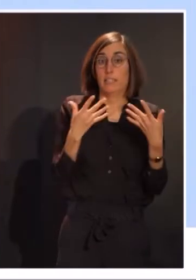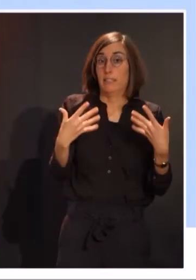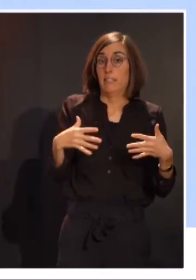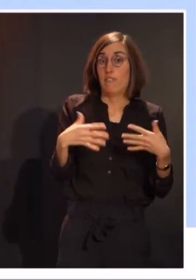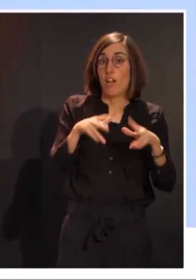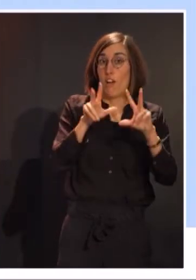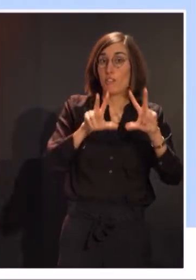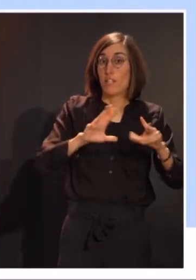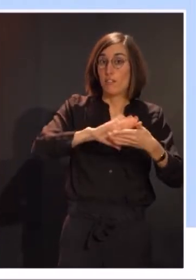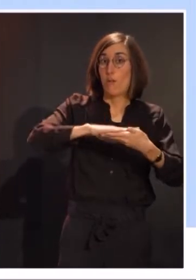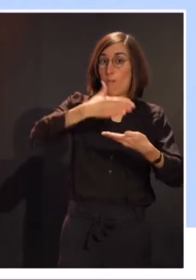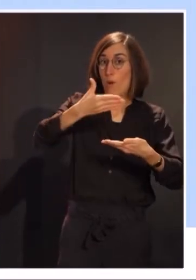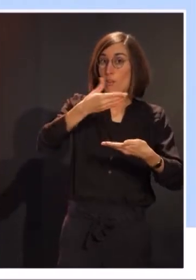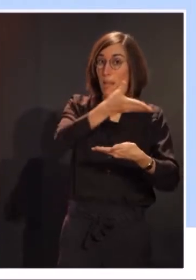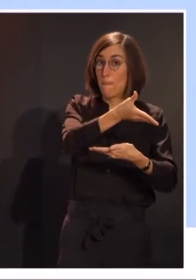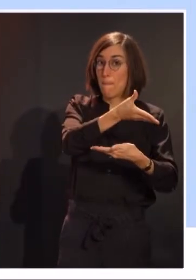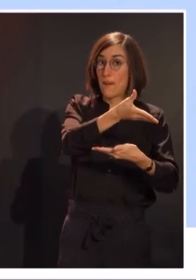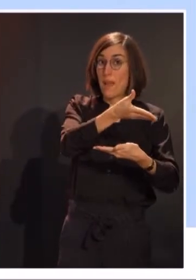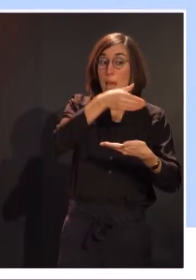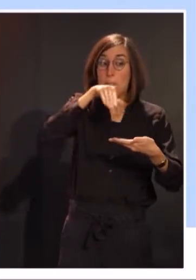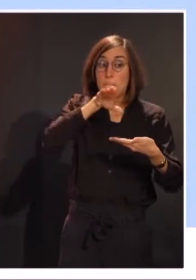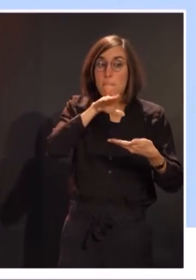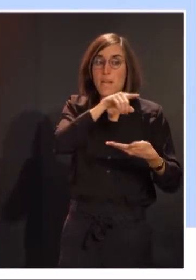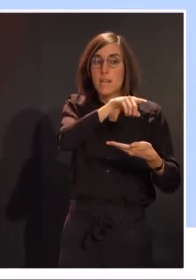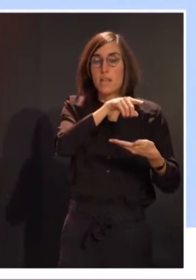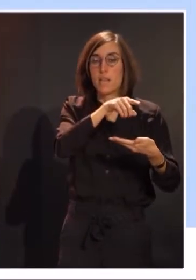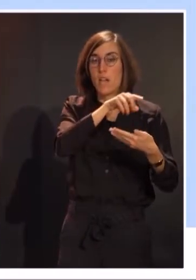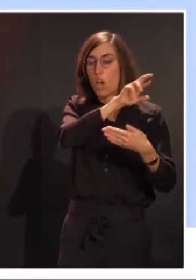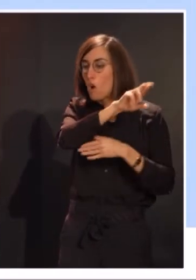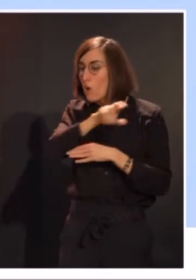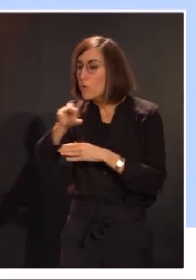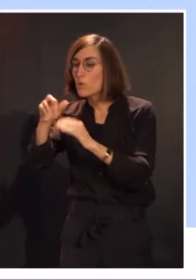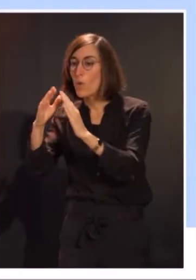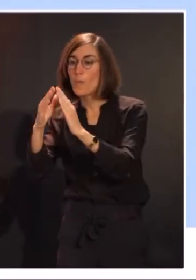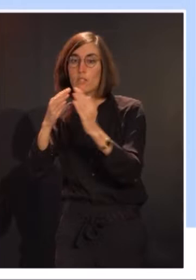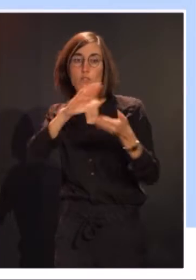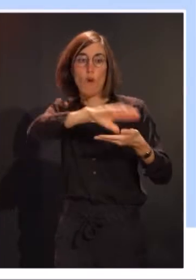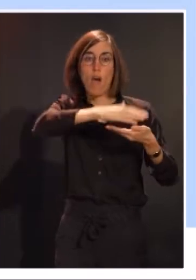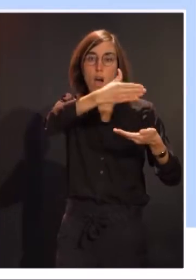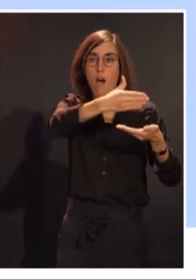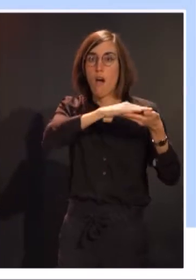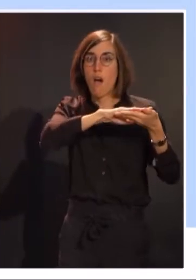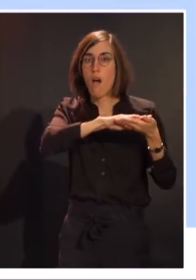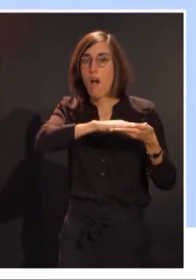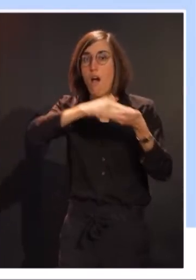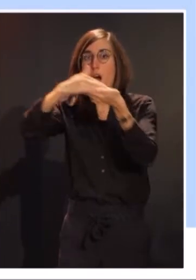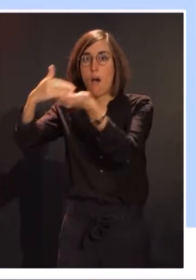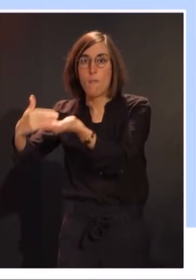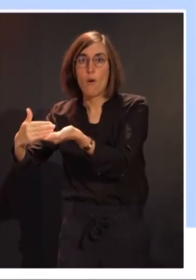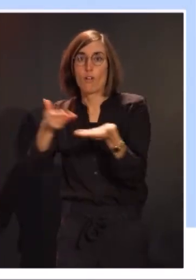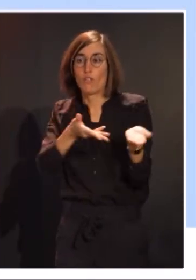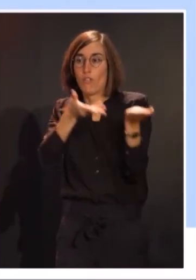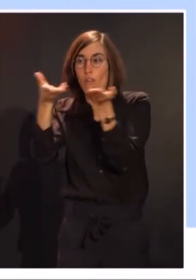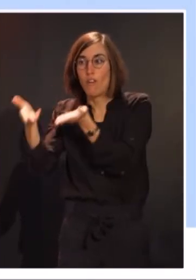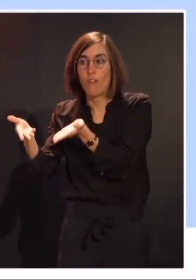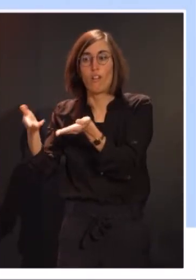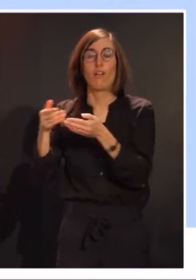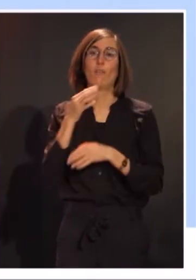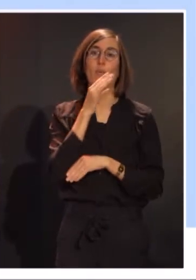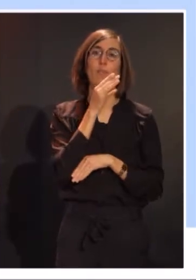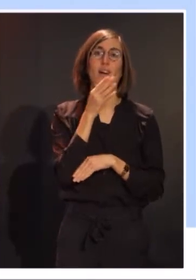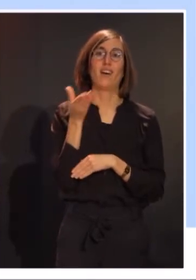mais c'était un ordinateur qu'il ne pouvait pas ramener chez lui pour faire ses devoirs, et c'était principalement ça la demande au début d'un outil de